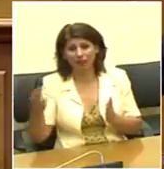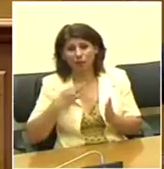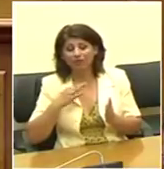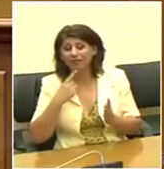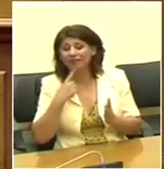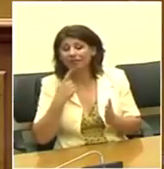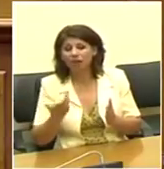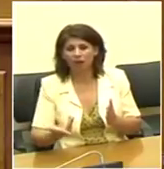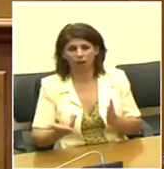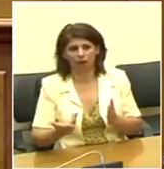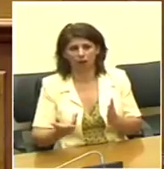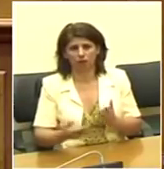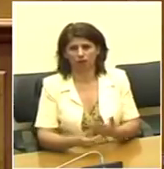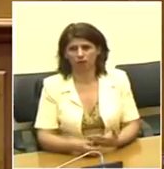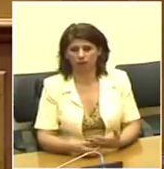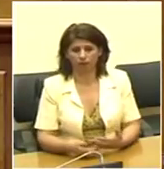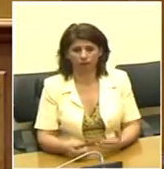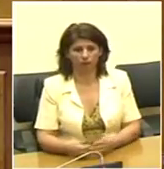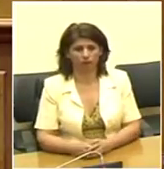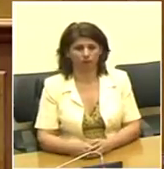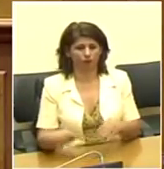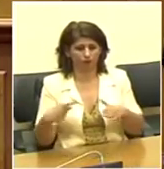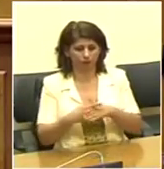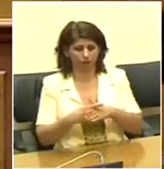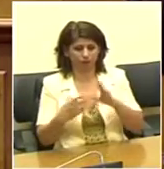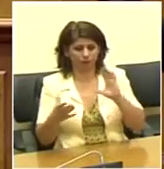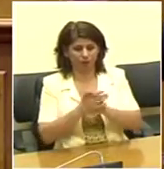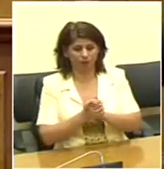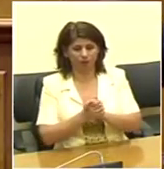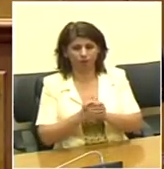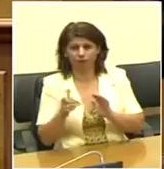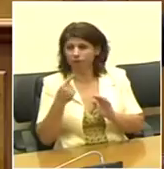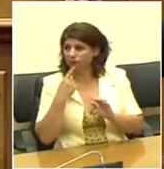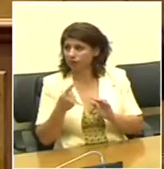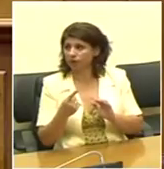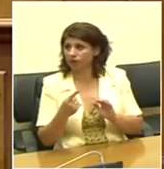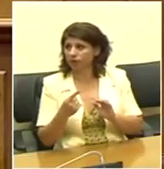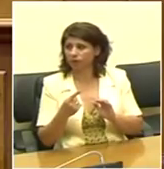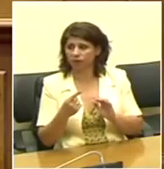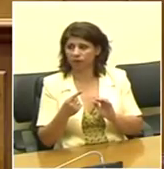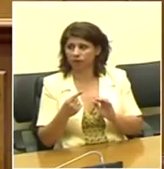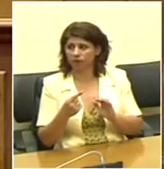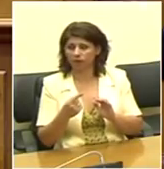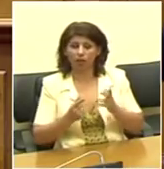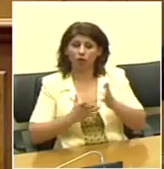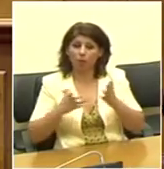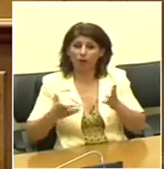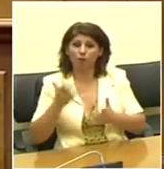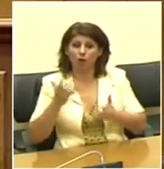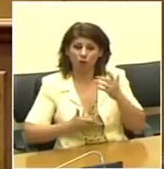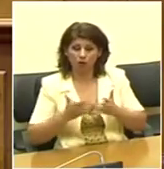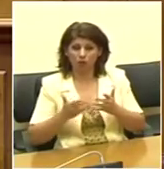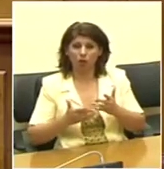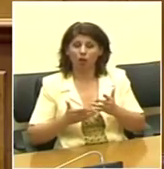λέτε για την Τραπεζική Ένωση, τι λέτε για το μεγαλύτερο προϋπολογισμό για να βοηθήσει τις